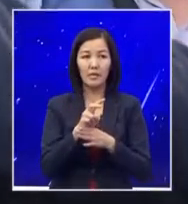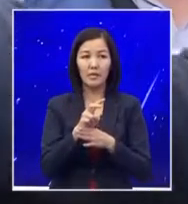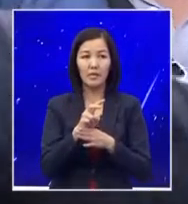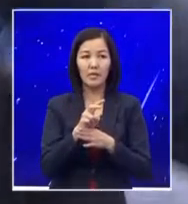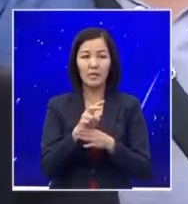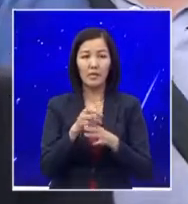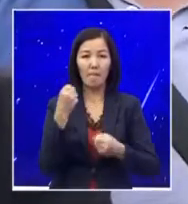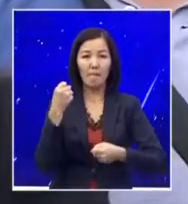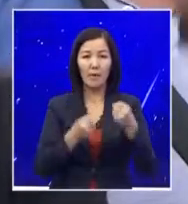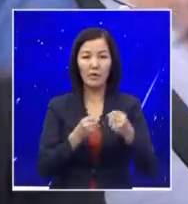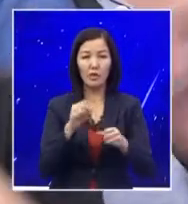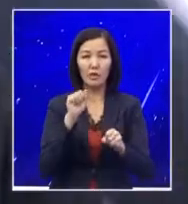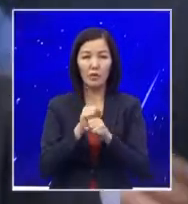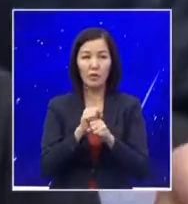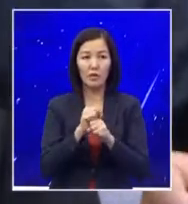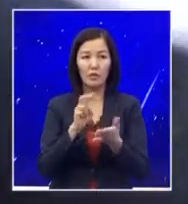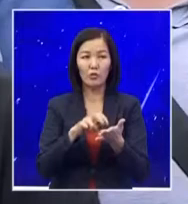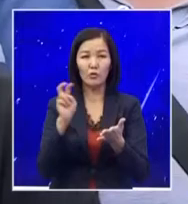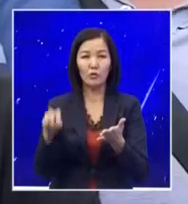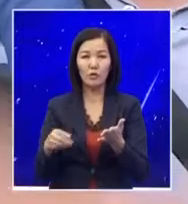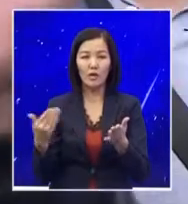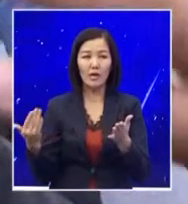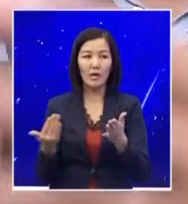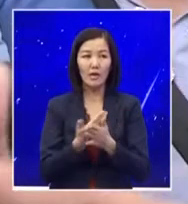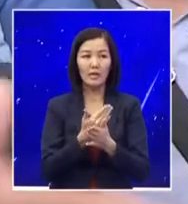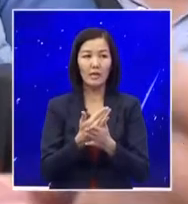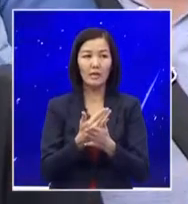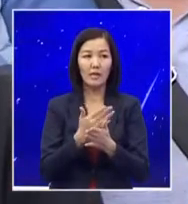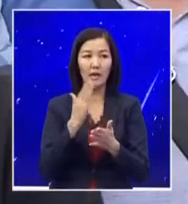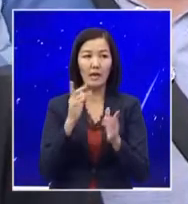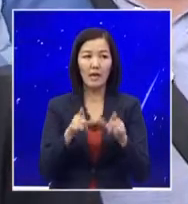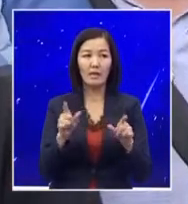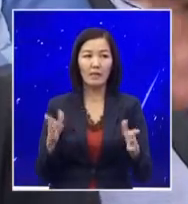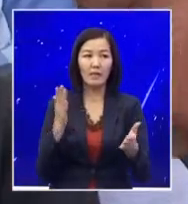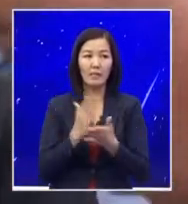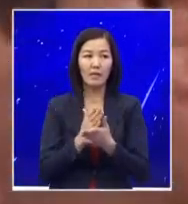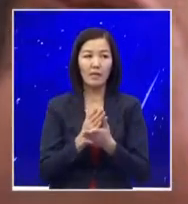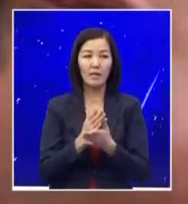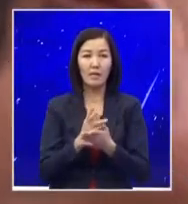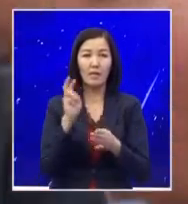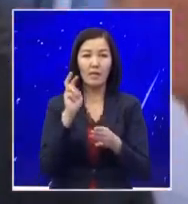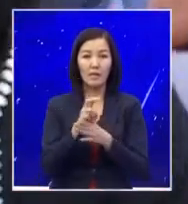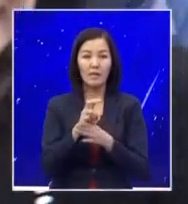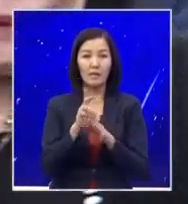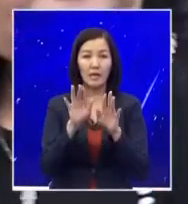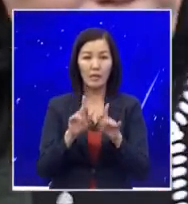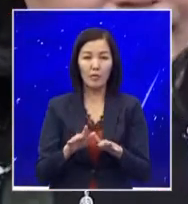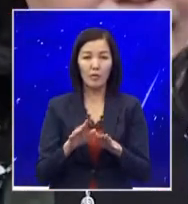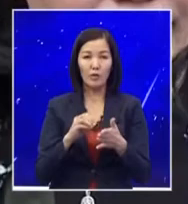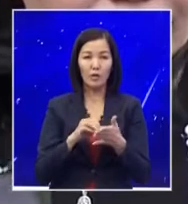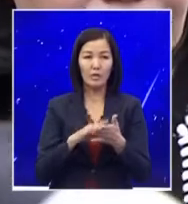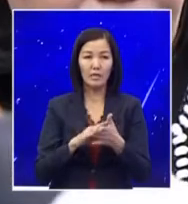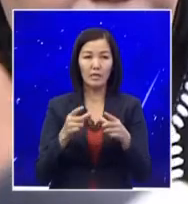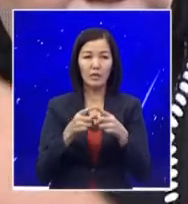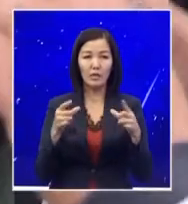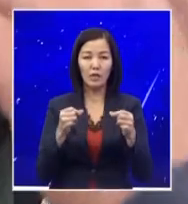кірді машина, тоқтадың, түстің, мынаның ішіне кірдің, зато есть люди, да, кому обратиться. Кіресің, компьютерге жазылдың, қолыңа чегіңді